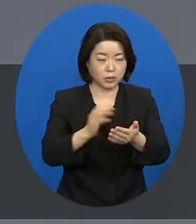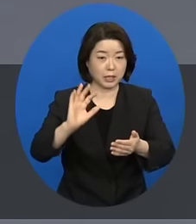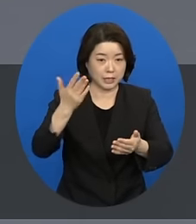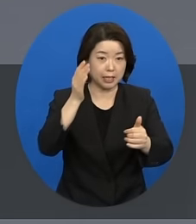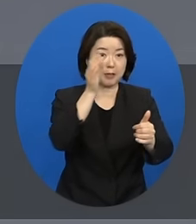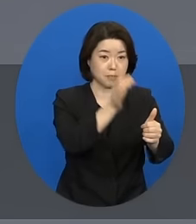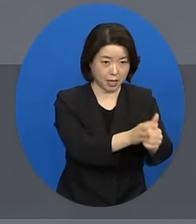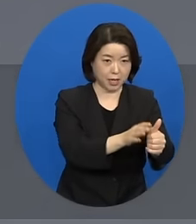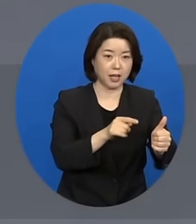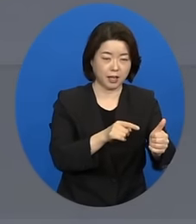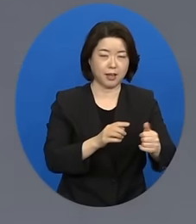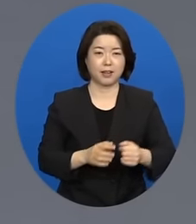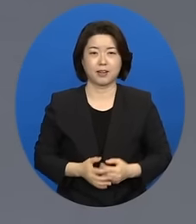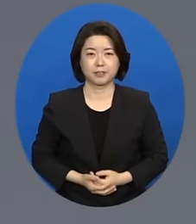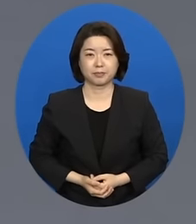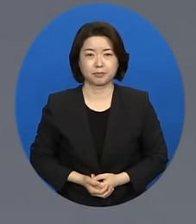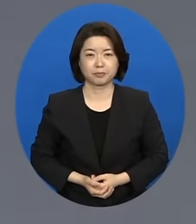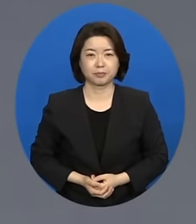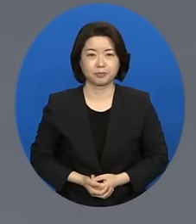하고